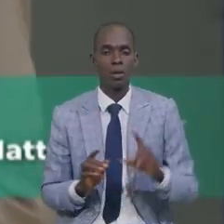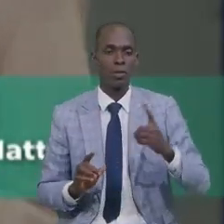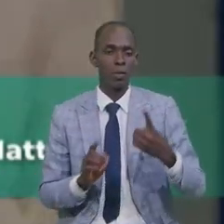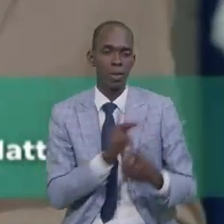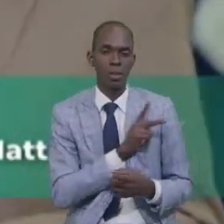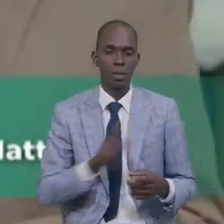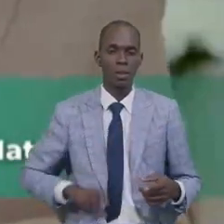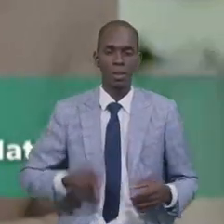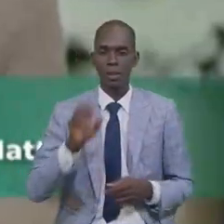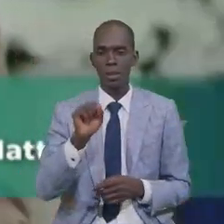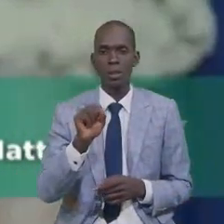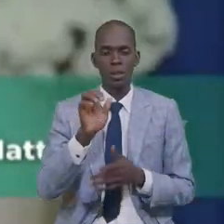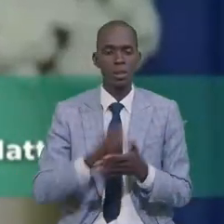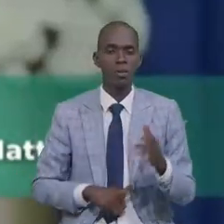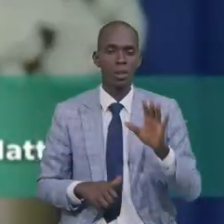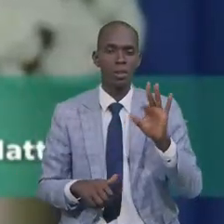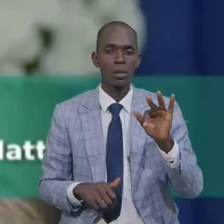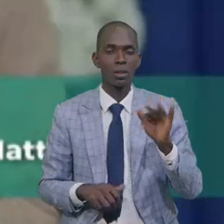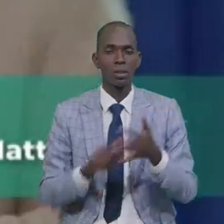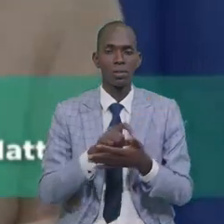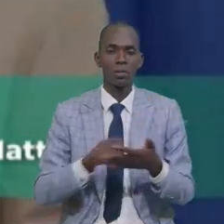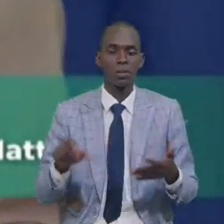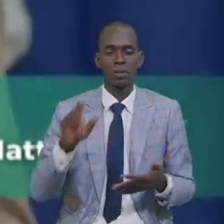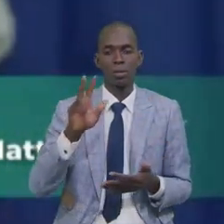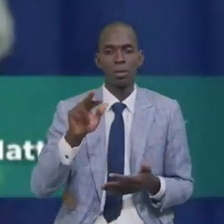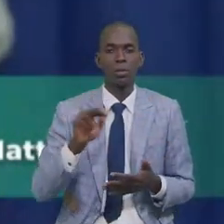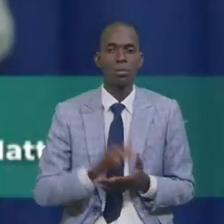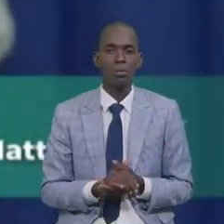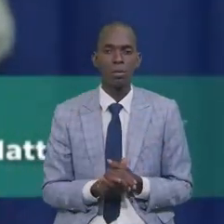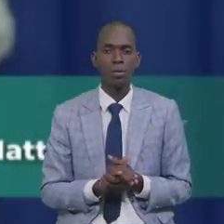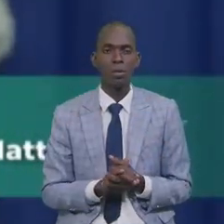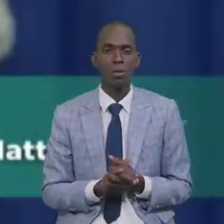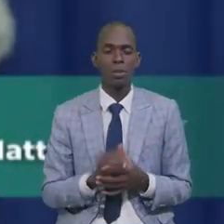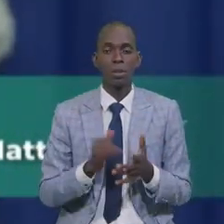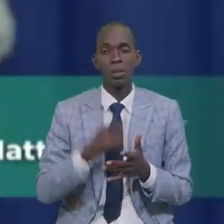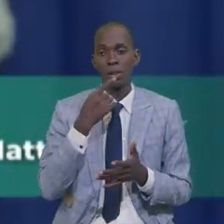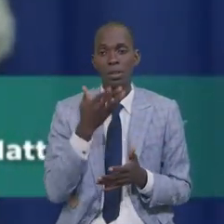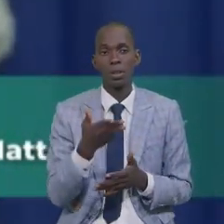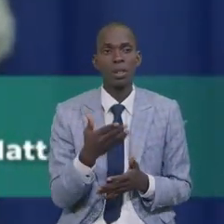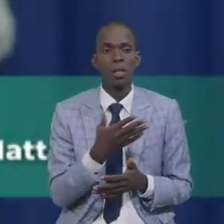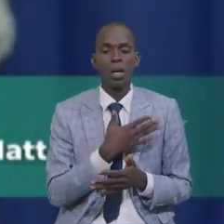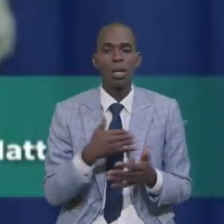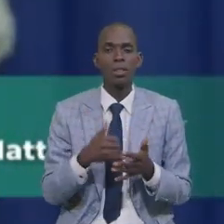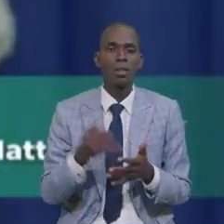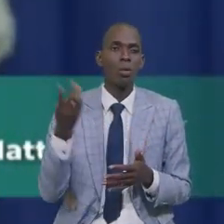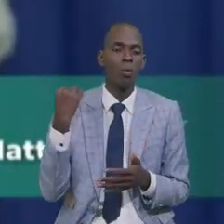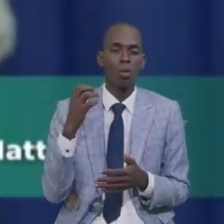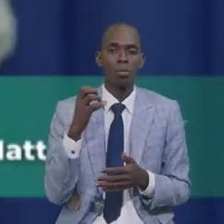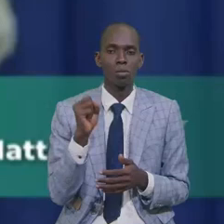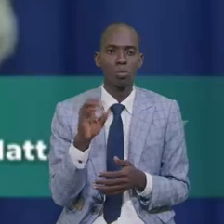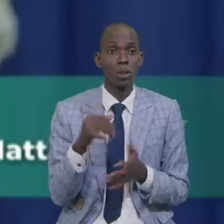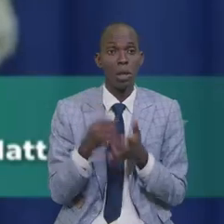verset 13, 1 Rois chapitre 19, voyons le verset 13. Il dit, quand